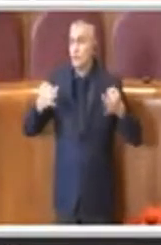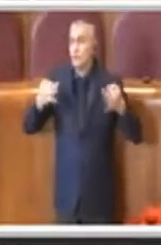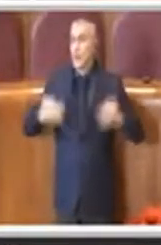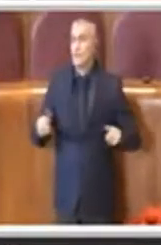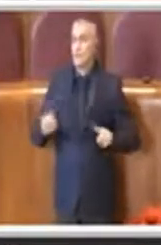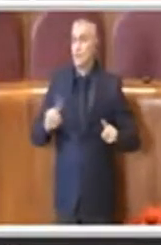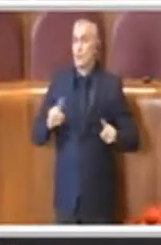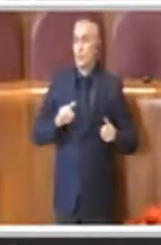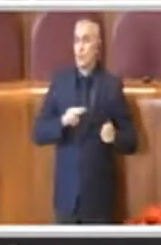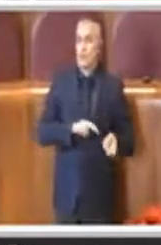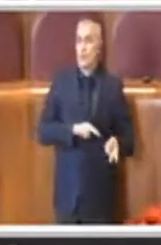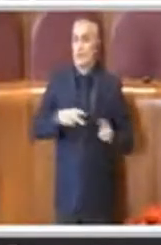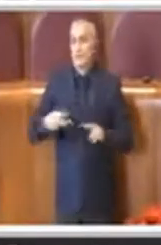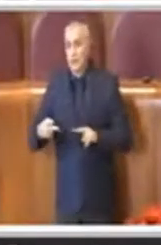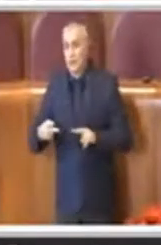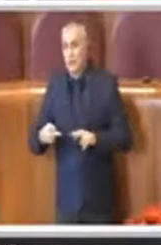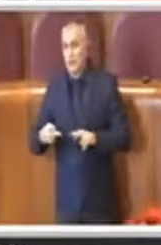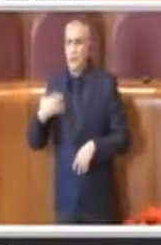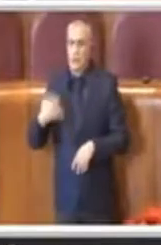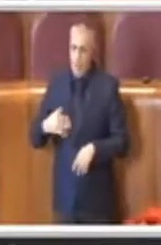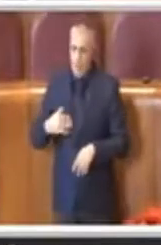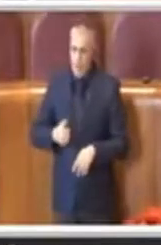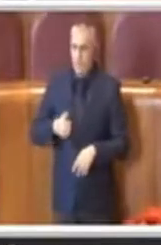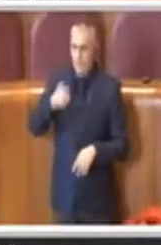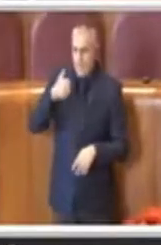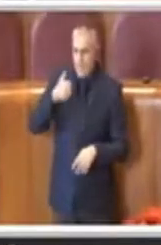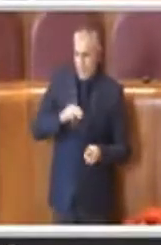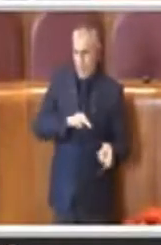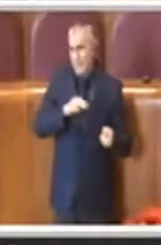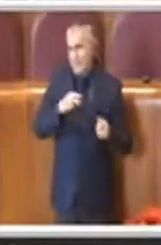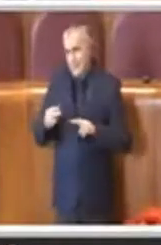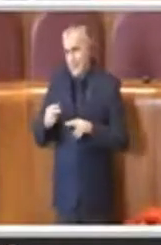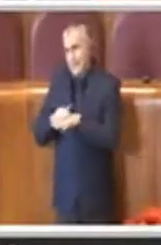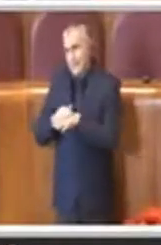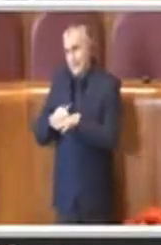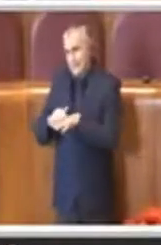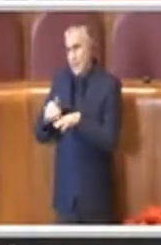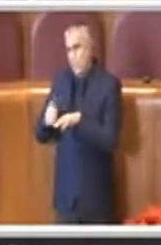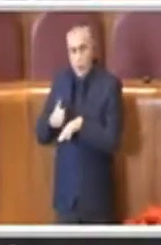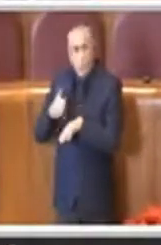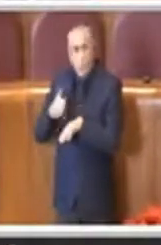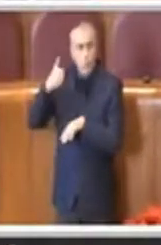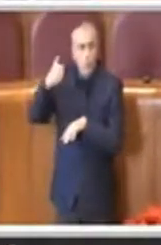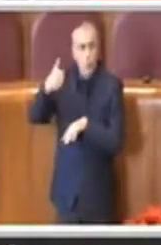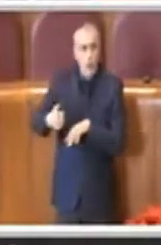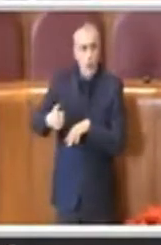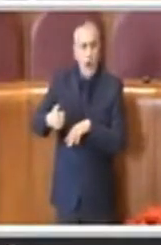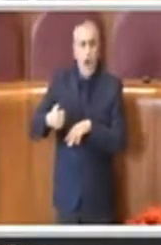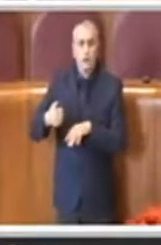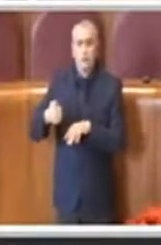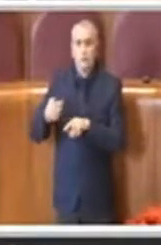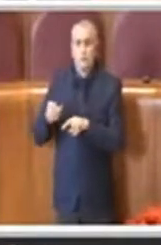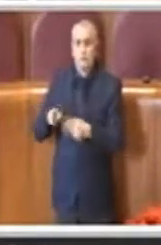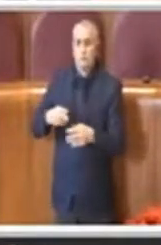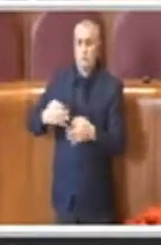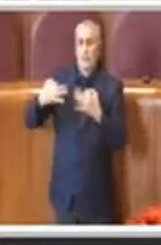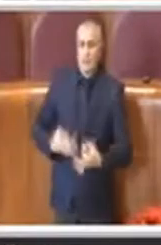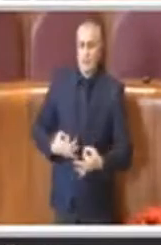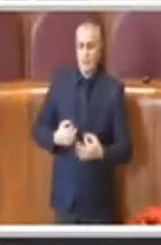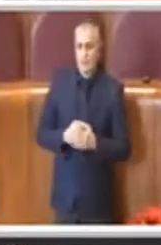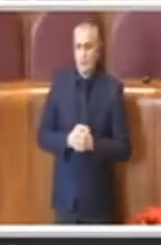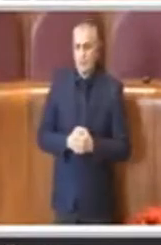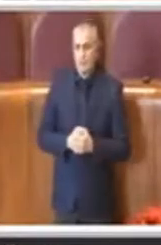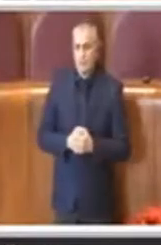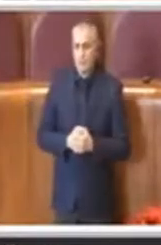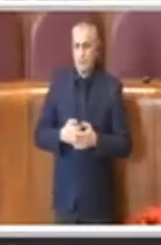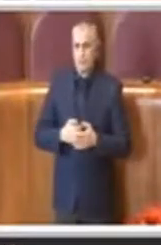delibera come atto, quindi fu prima trascritta con riserva ed un anno dopo invece in via definitiva. Poi questi immobili,